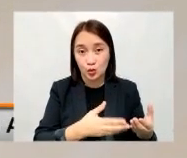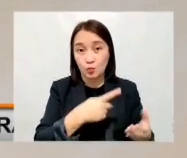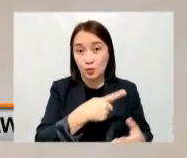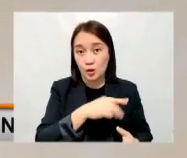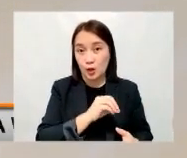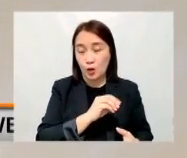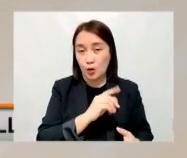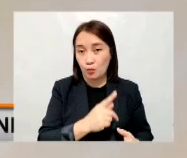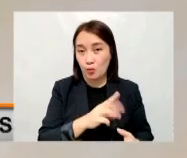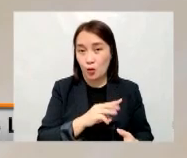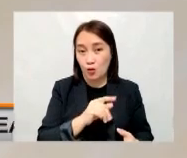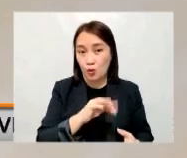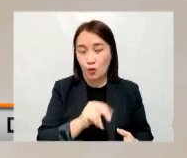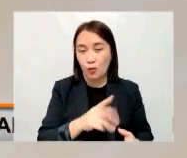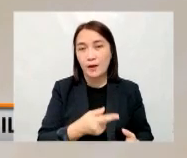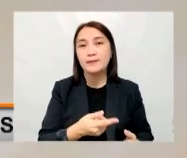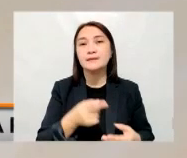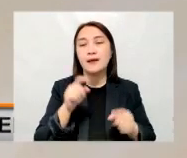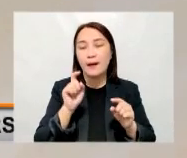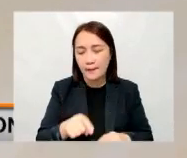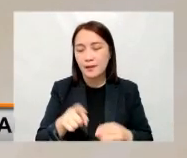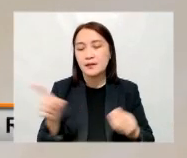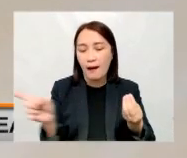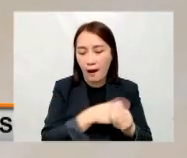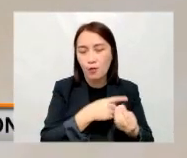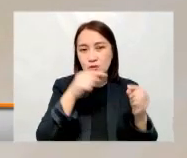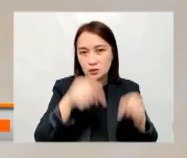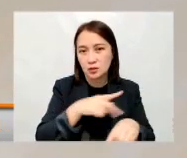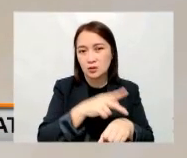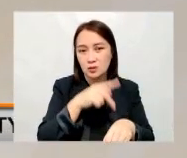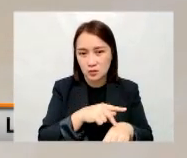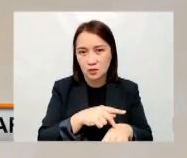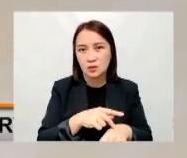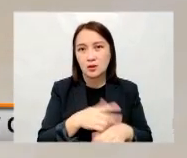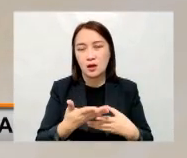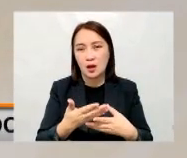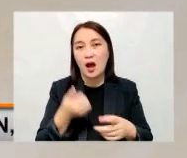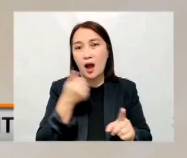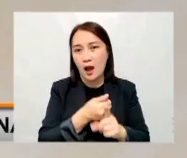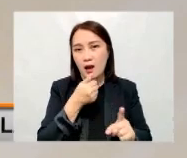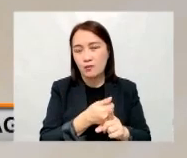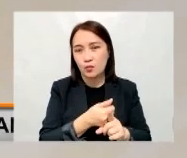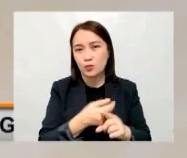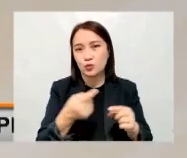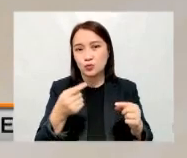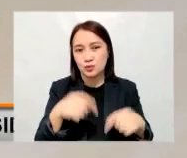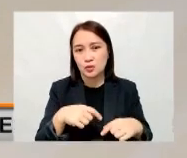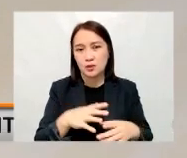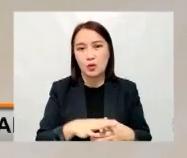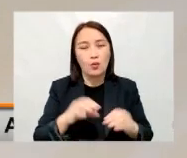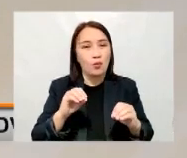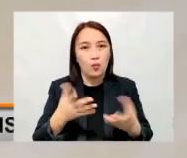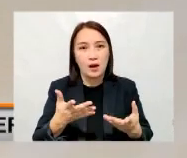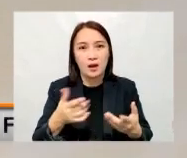ring mapadeport si Lee at mapanagot siya sa mga pang-aabuso niya sa dating partner. Wala raw lugar sa